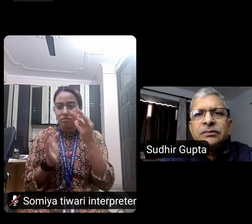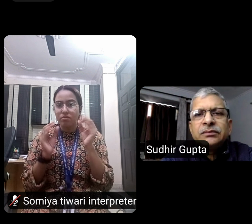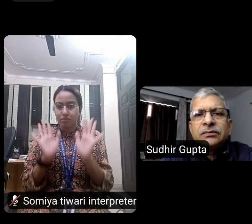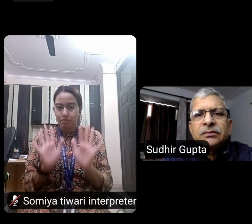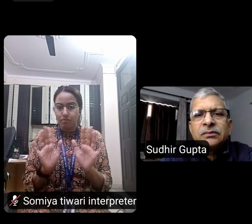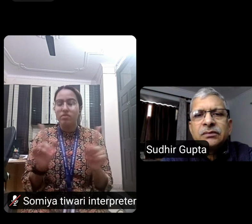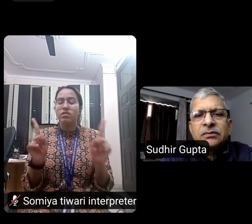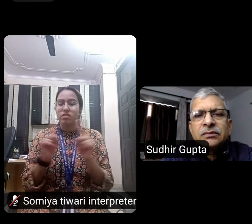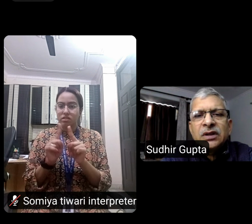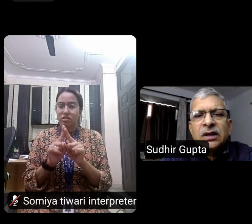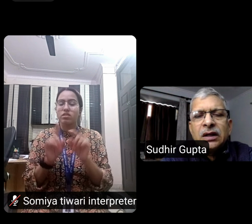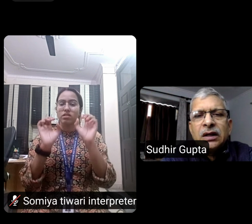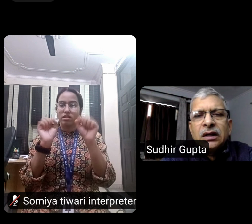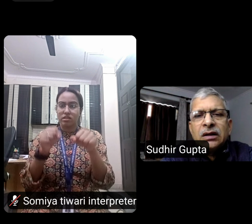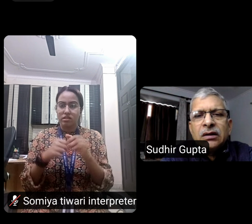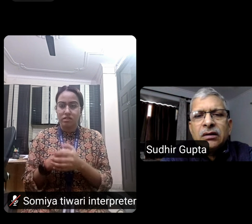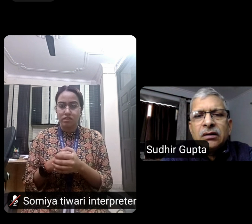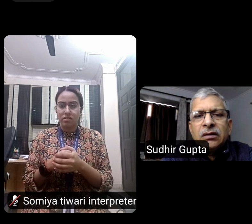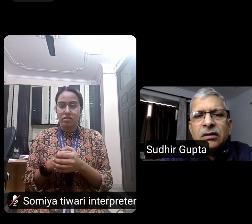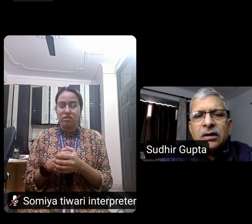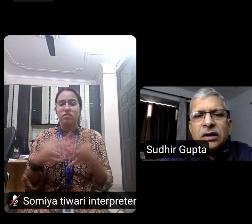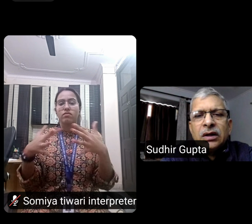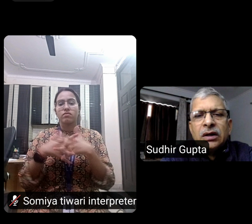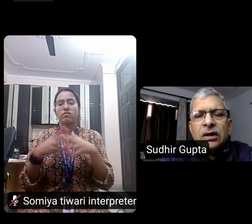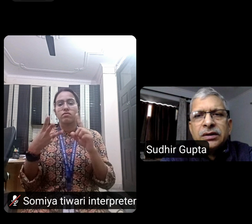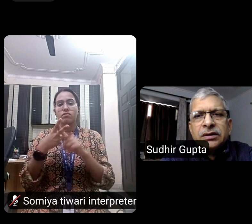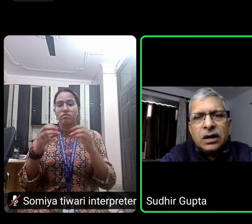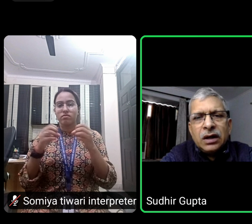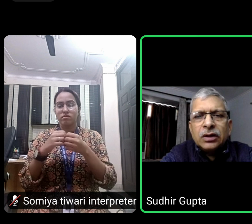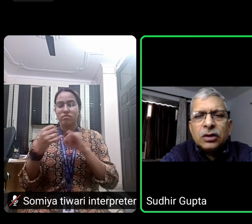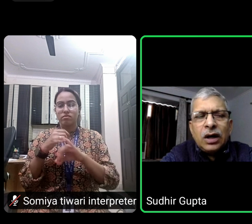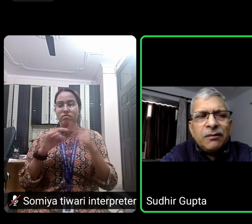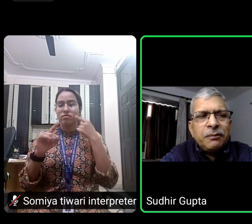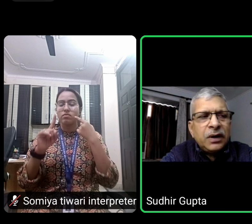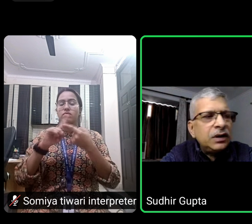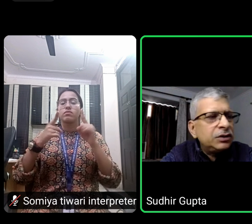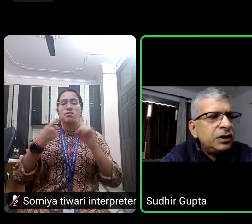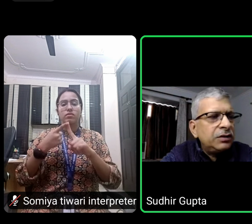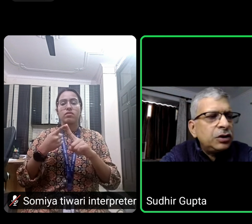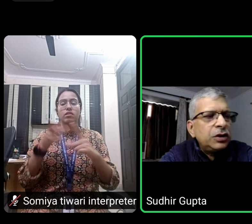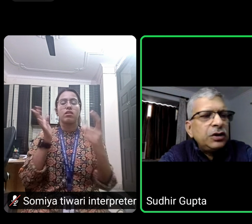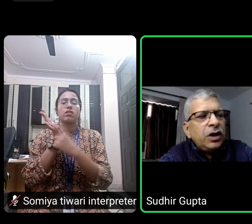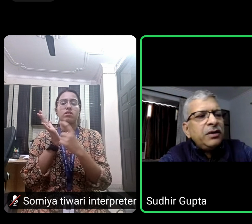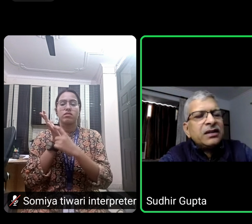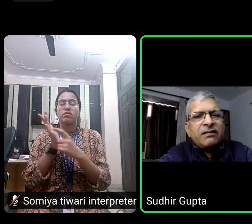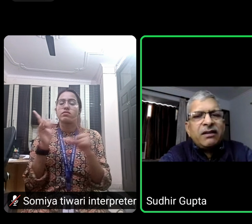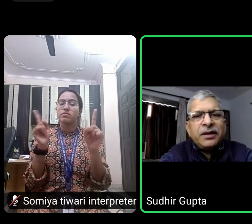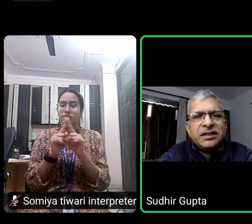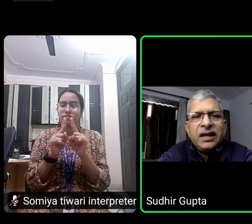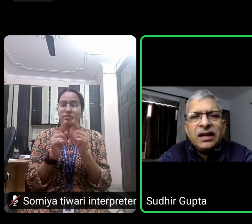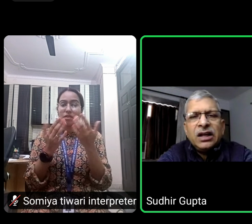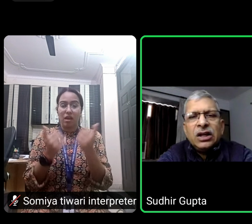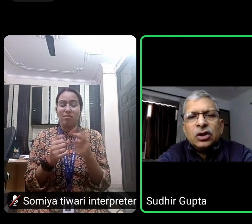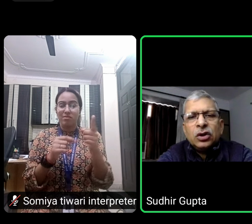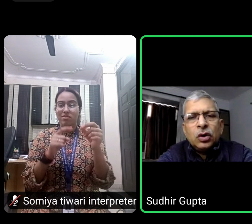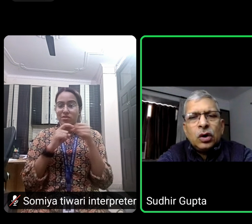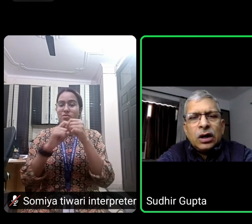यस सर, विद द डिटेल्स एंड आवर वेबसाइट एड्रेस। हाँ, तो आप जिन जिन जिन्होंने भी ये सवाल भेजा